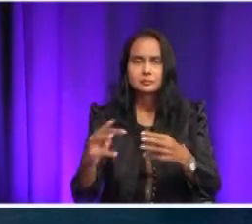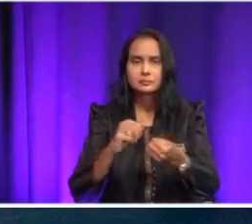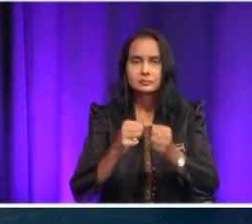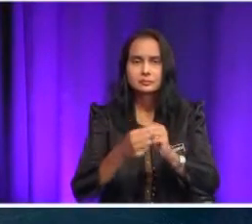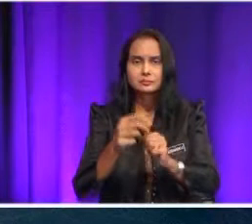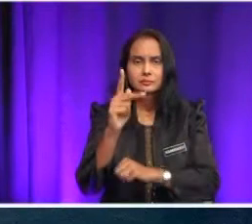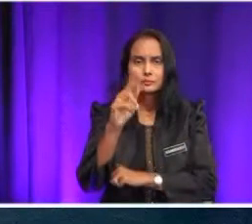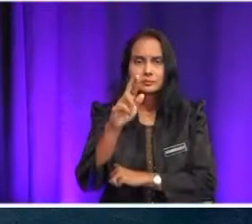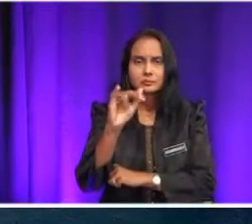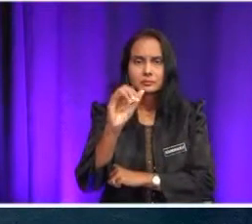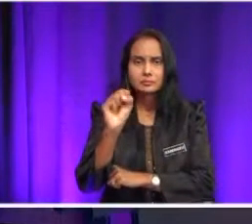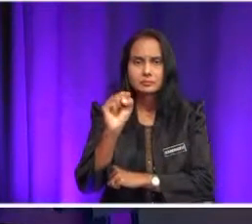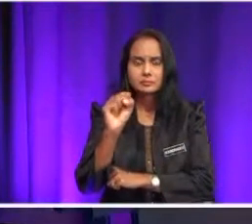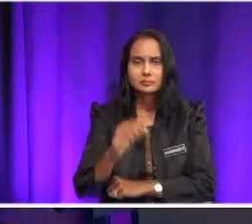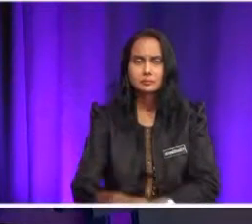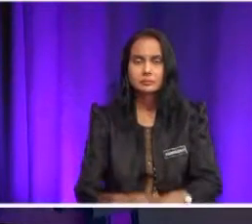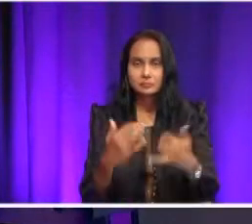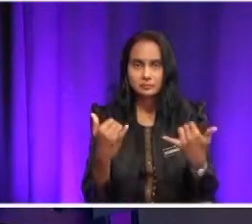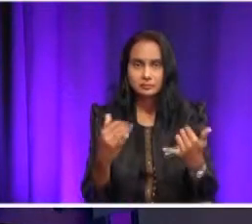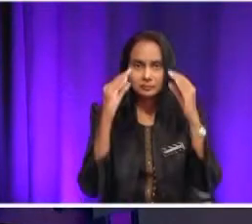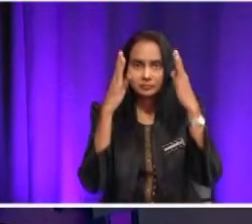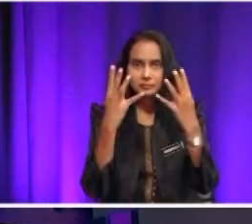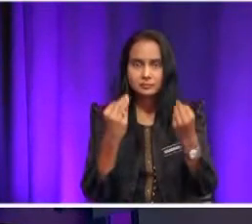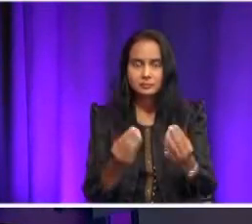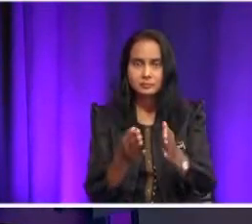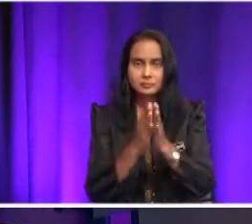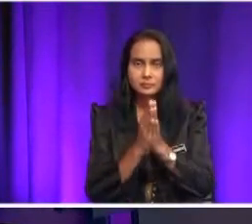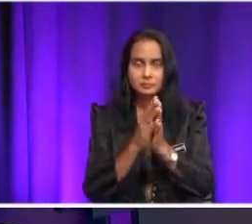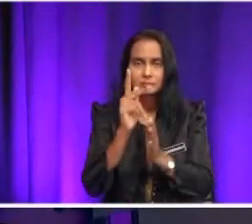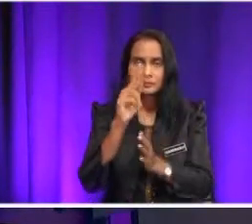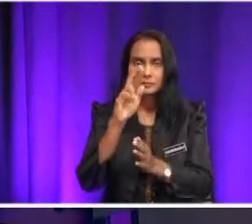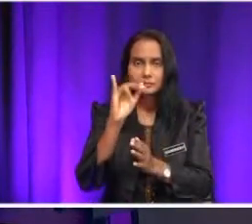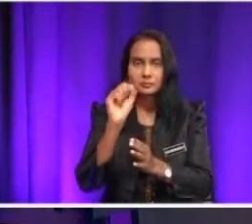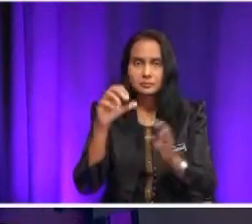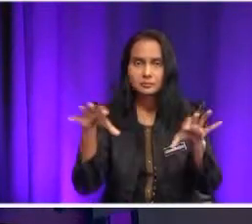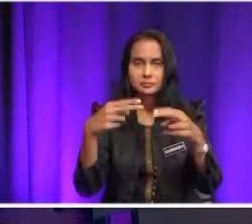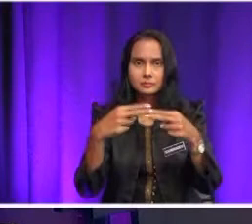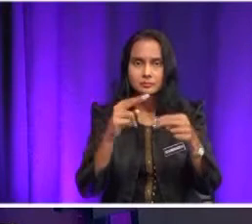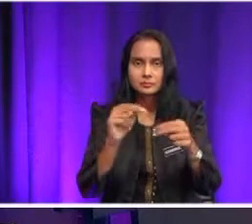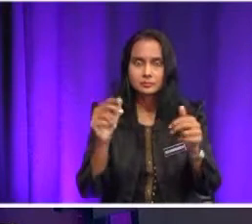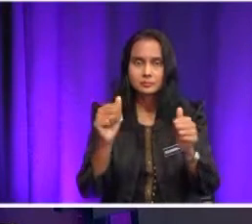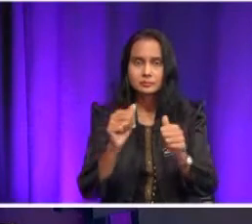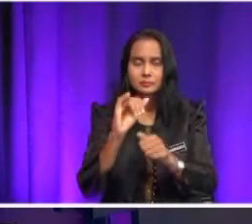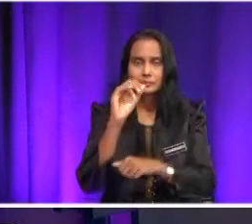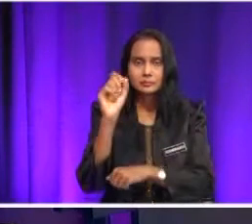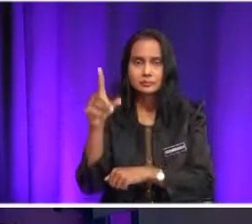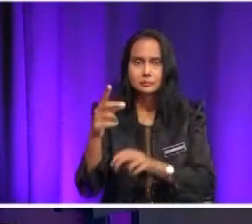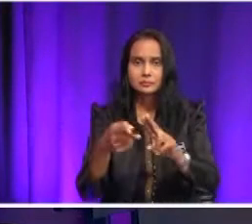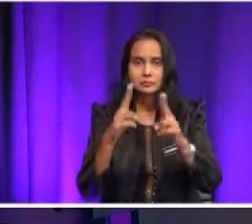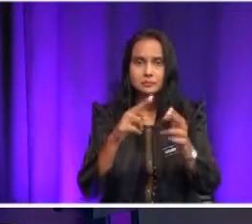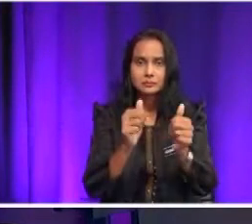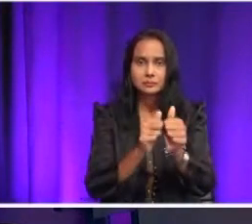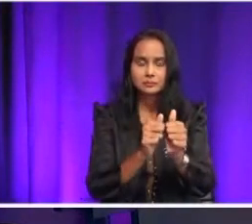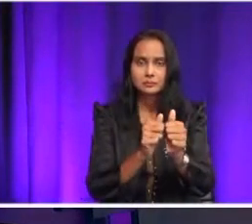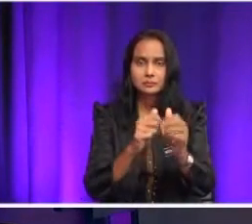sekarang minta Kris buat hubungan antara input berubah dengan keluaran Kurata